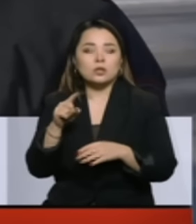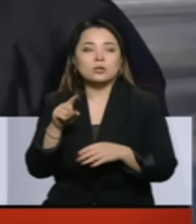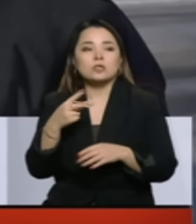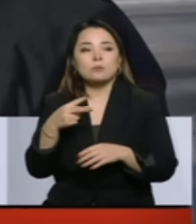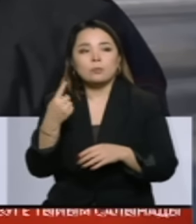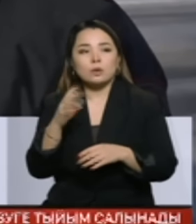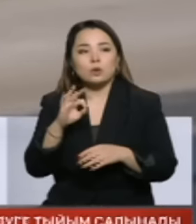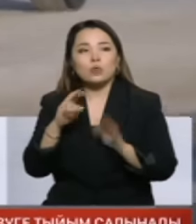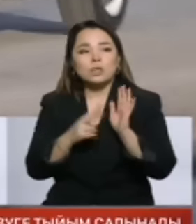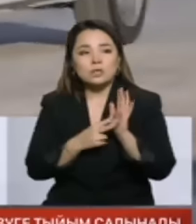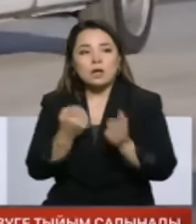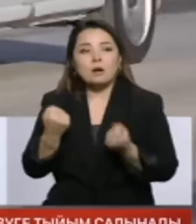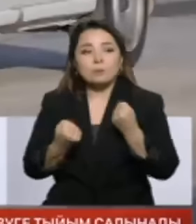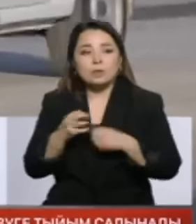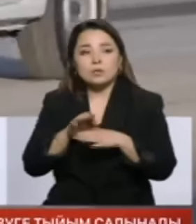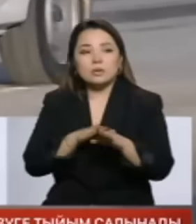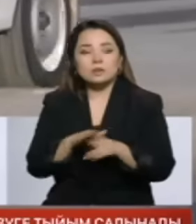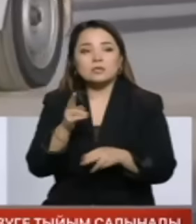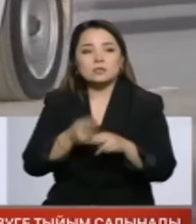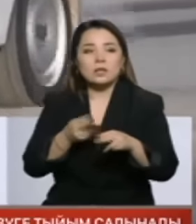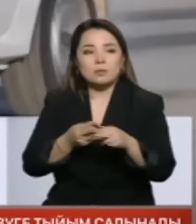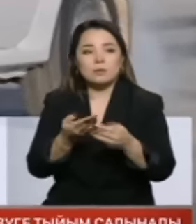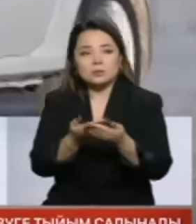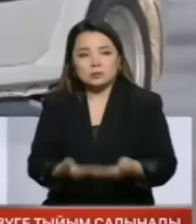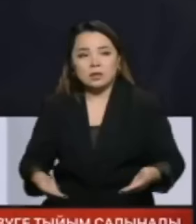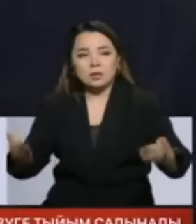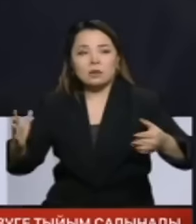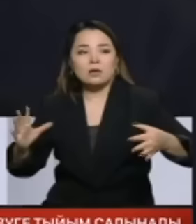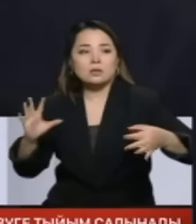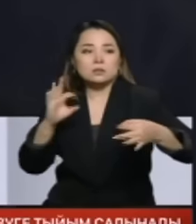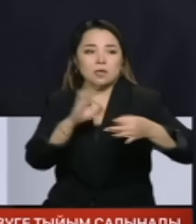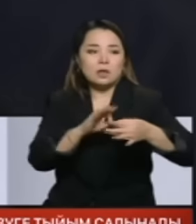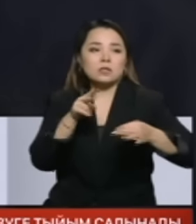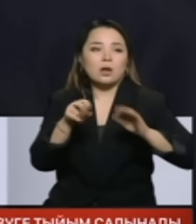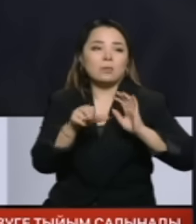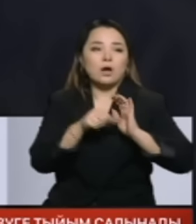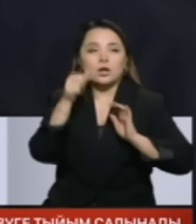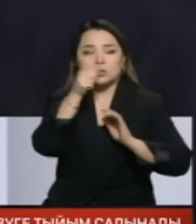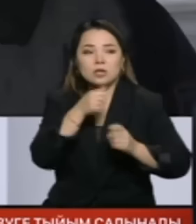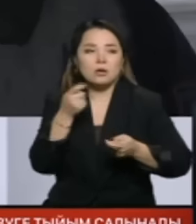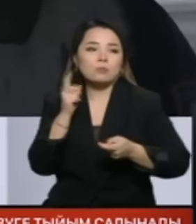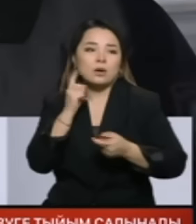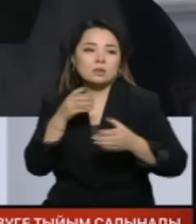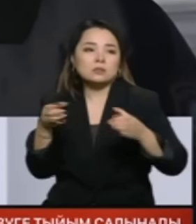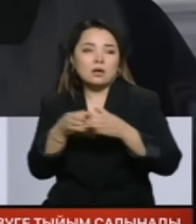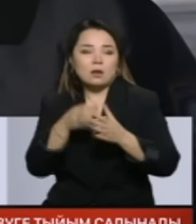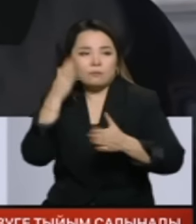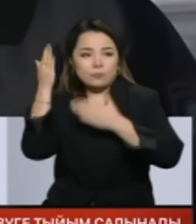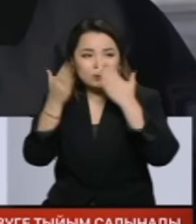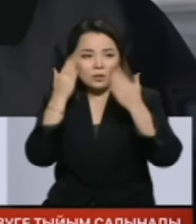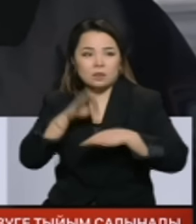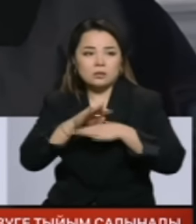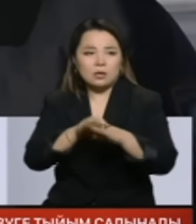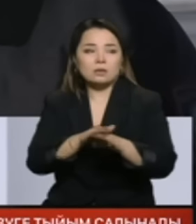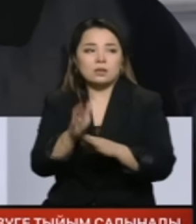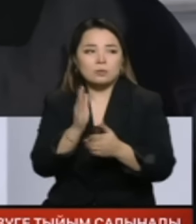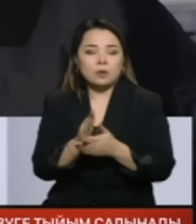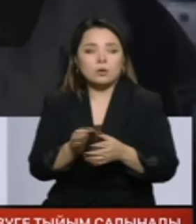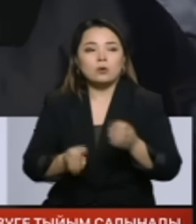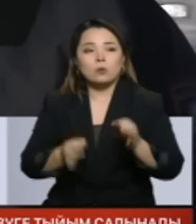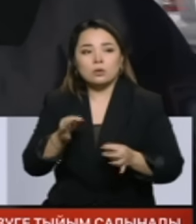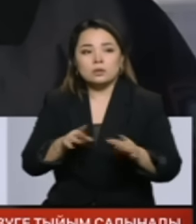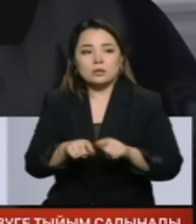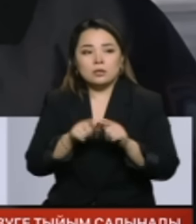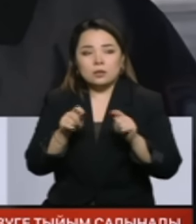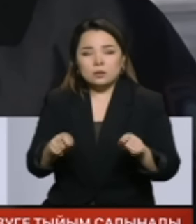ВАЗ-2107 автокөлігін басқара отырып, темір қаңылтырға тіркеп 2006 жылғы жасөспірім тасымалдаған. Аталған факті бойынша Қылмыстық